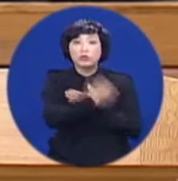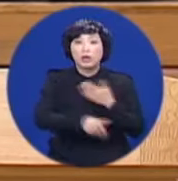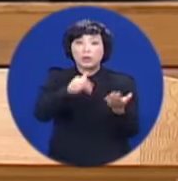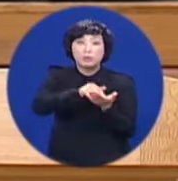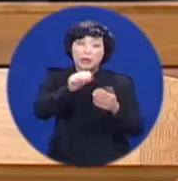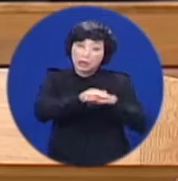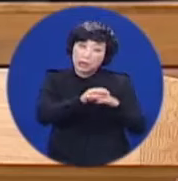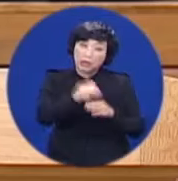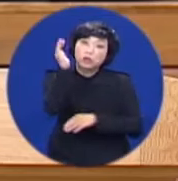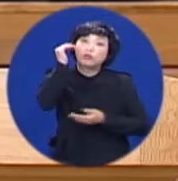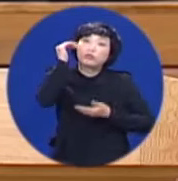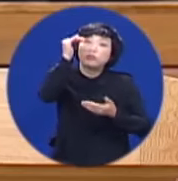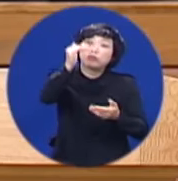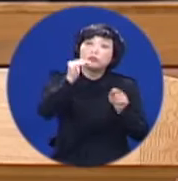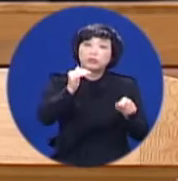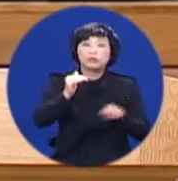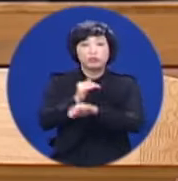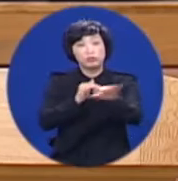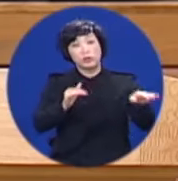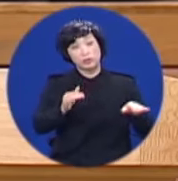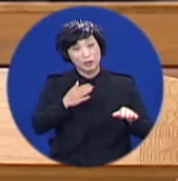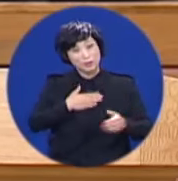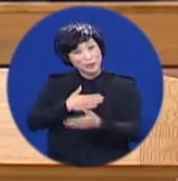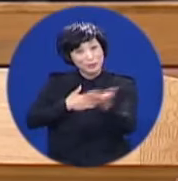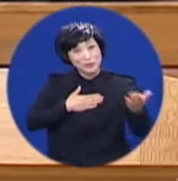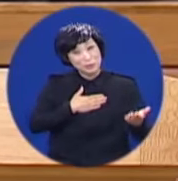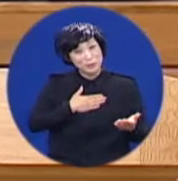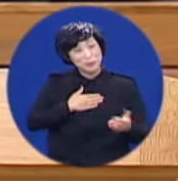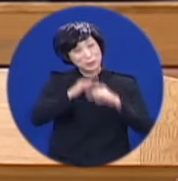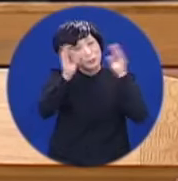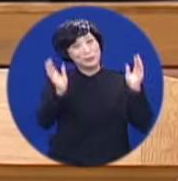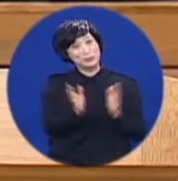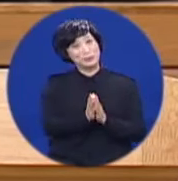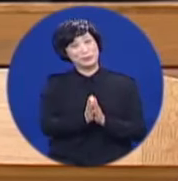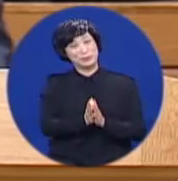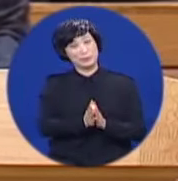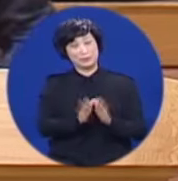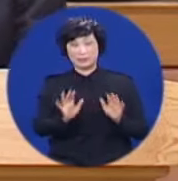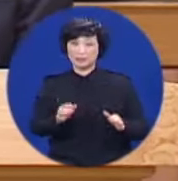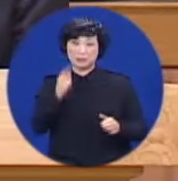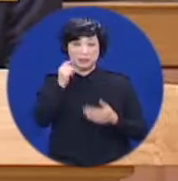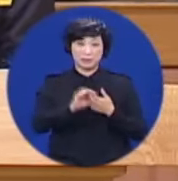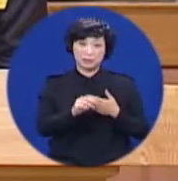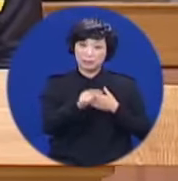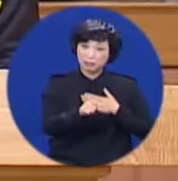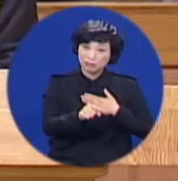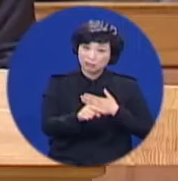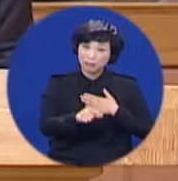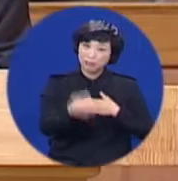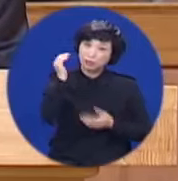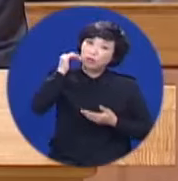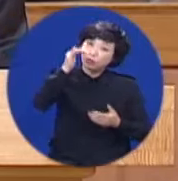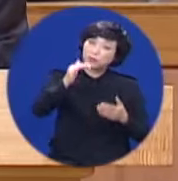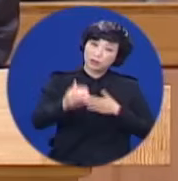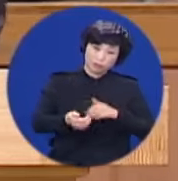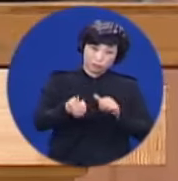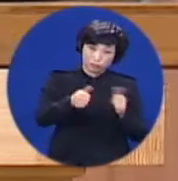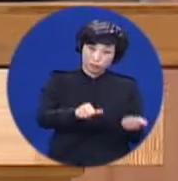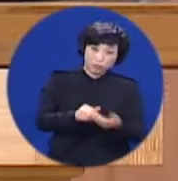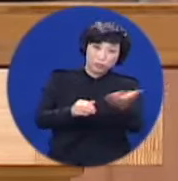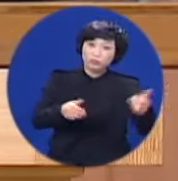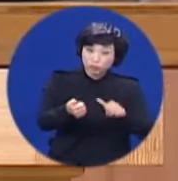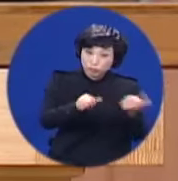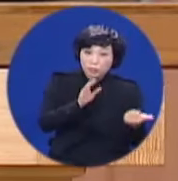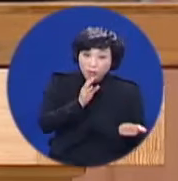말한다면 우리가 나와 여러분은 다 내가 만약에 그런다면 죽음밖에 더 있겠죠?